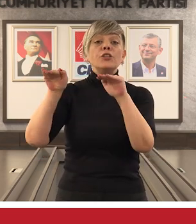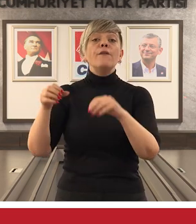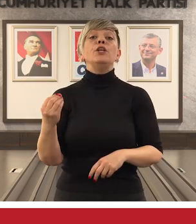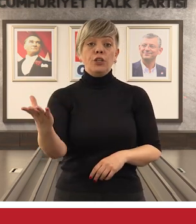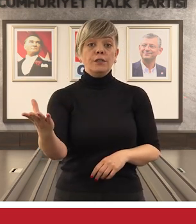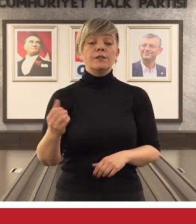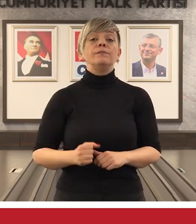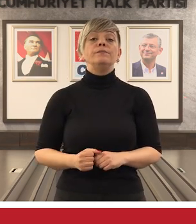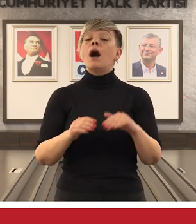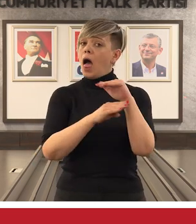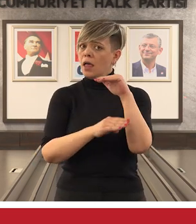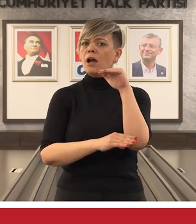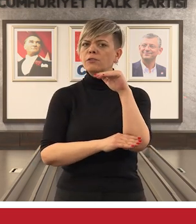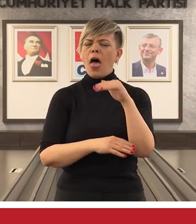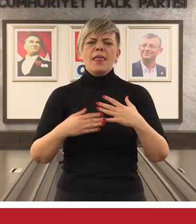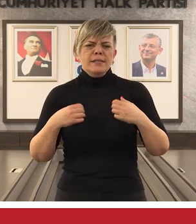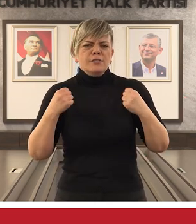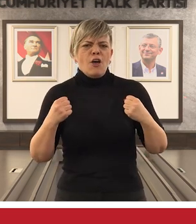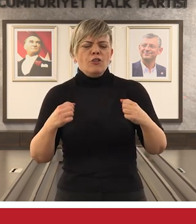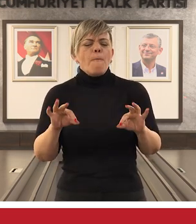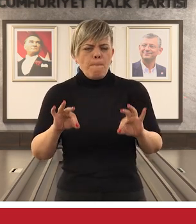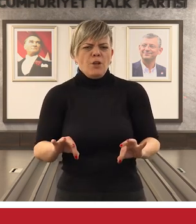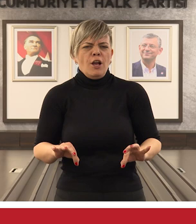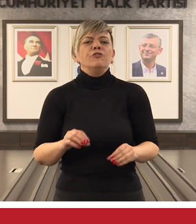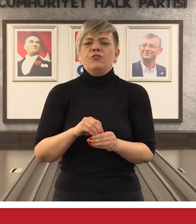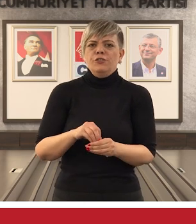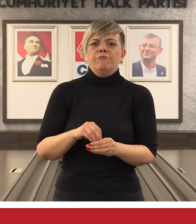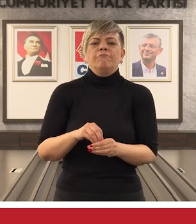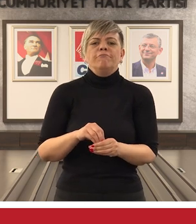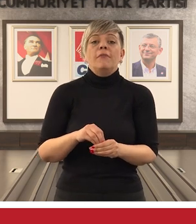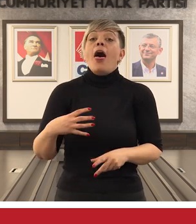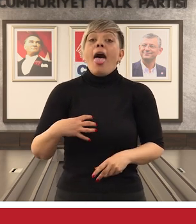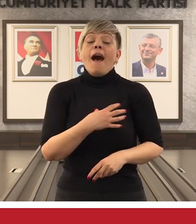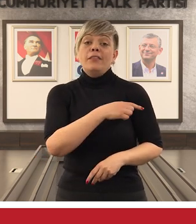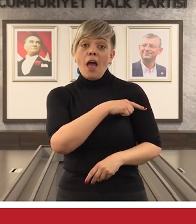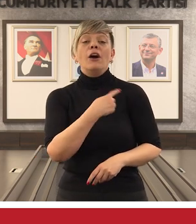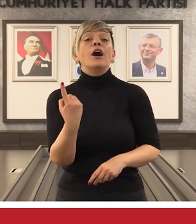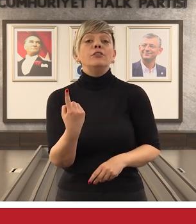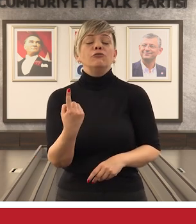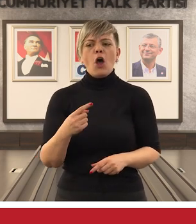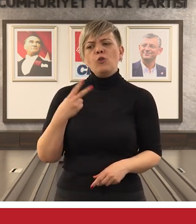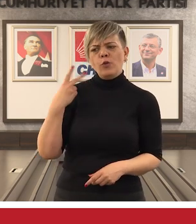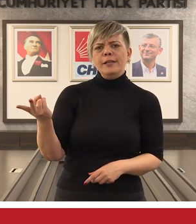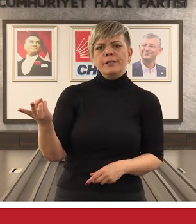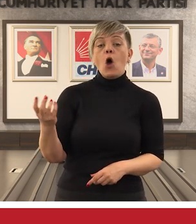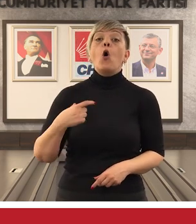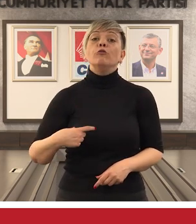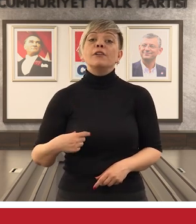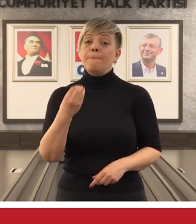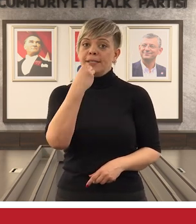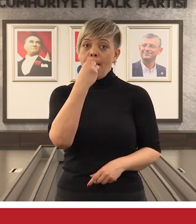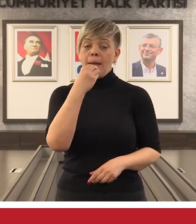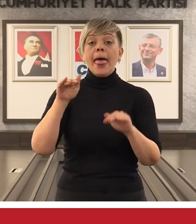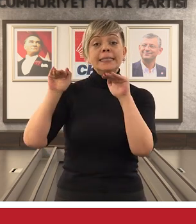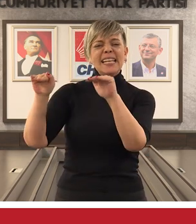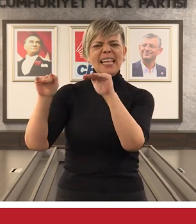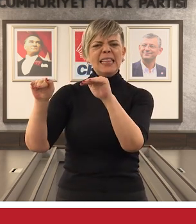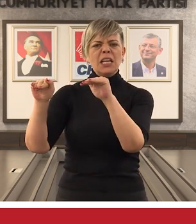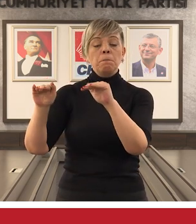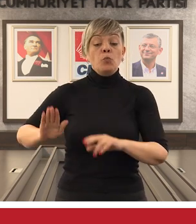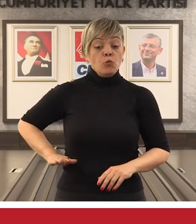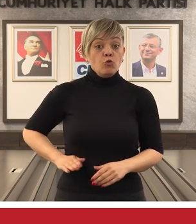gaz desteği vereceğiz. Hayata sağlıklı başlangıçlar için anne adaylarına yönelik özel beslenme